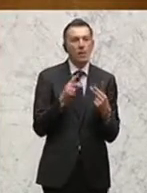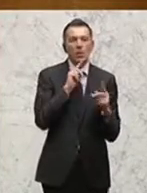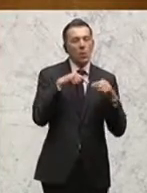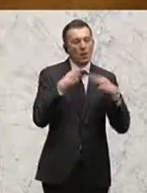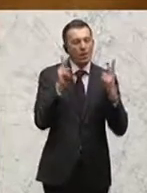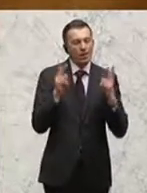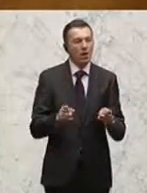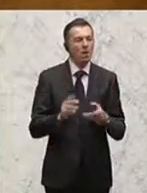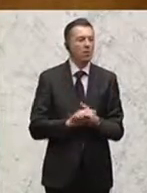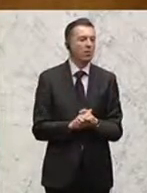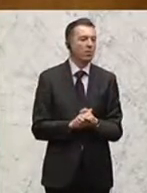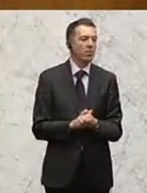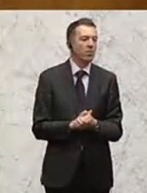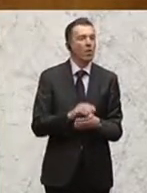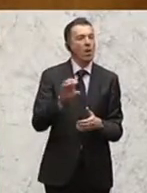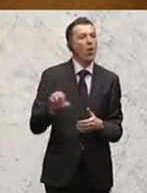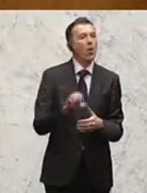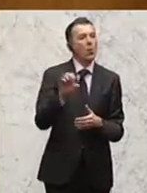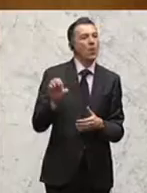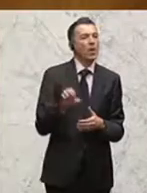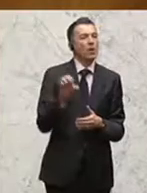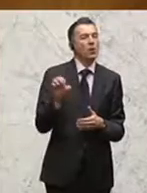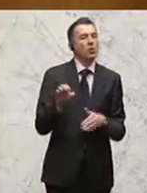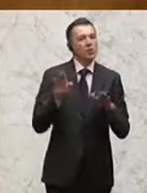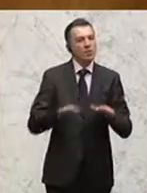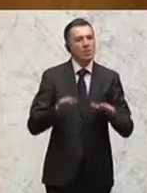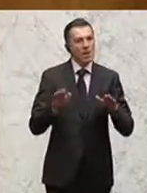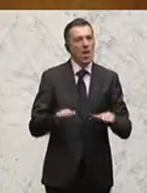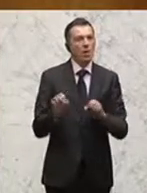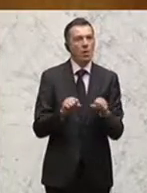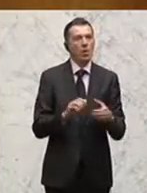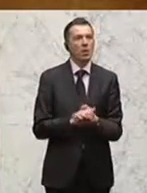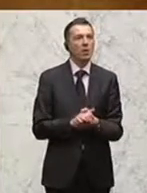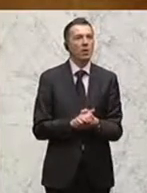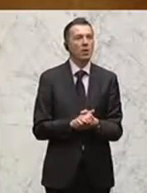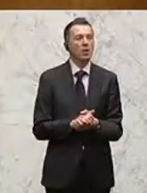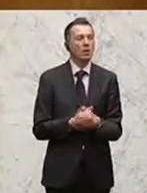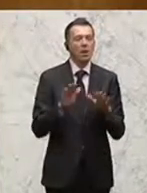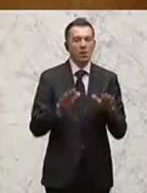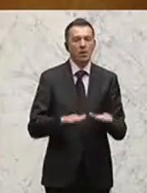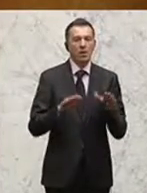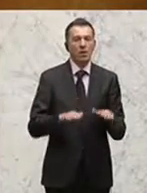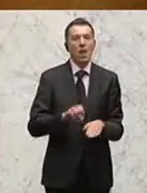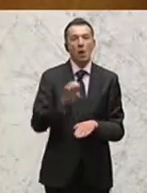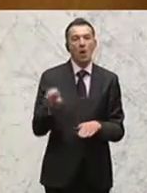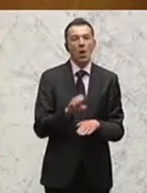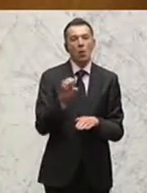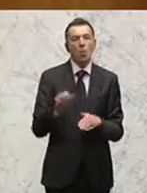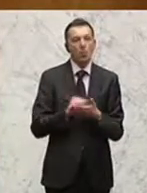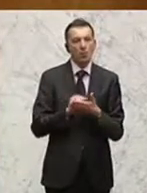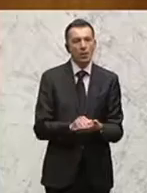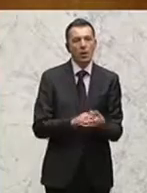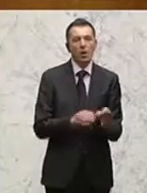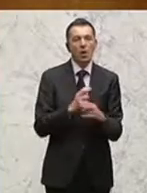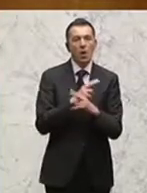es einen europäischen Islam geben, einen Islam europäischer Prägung oder